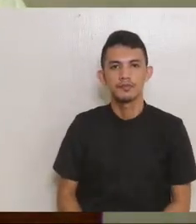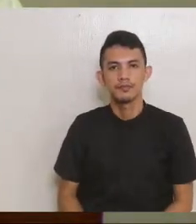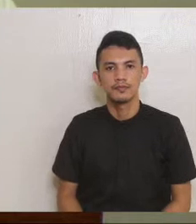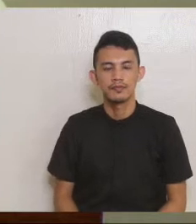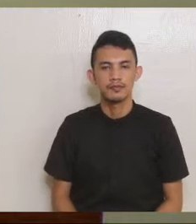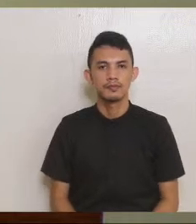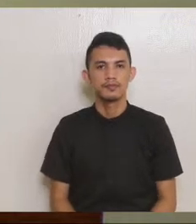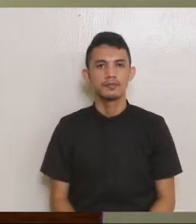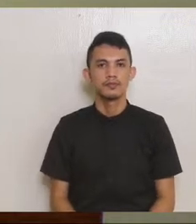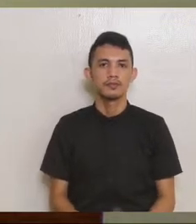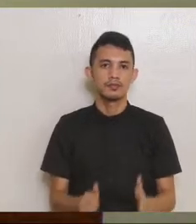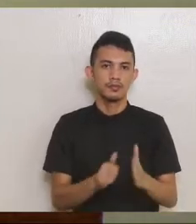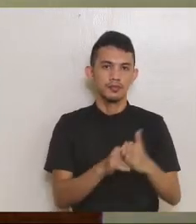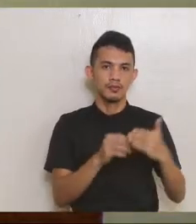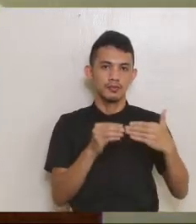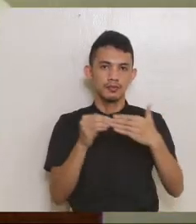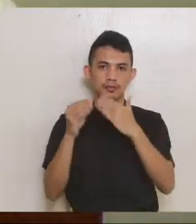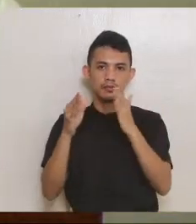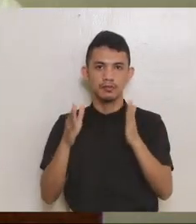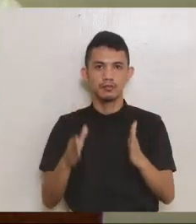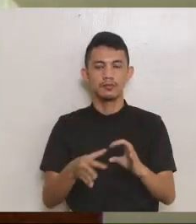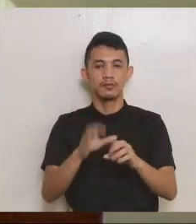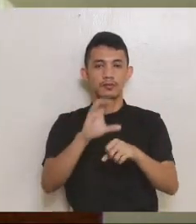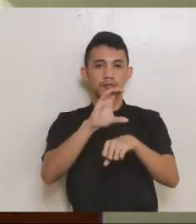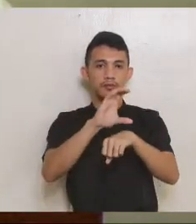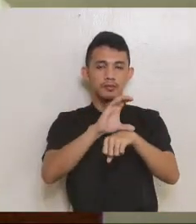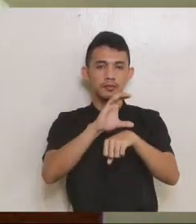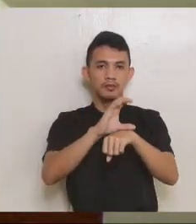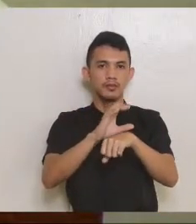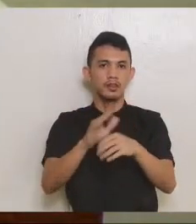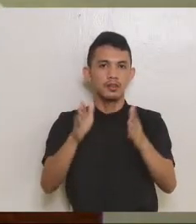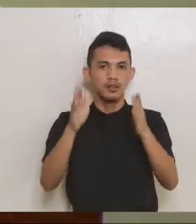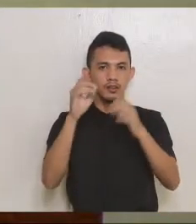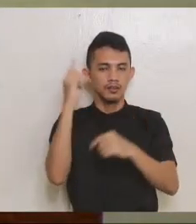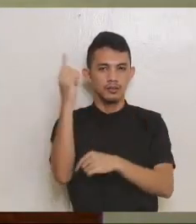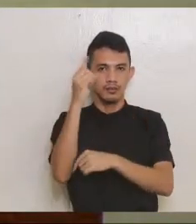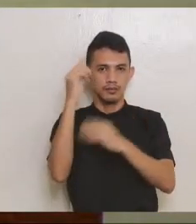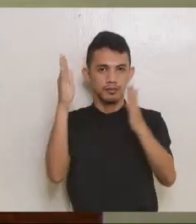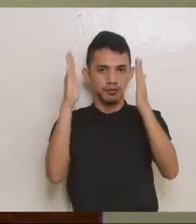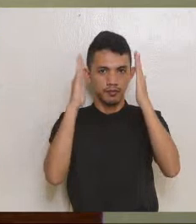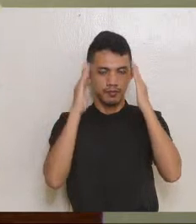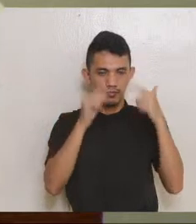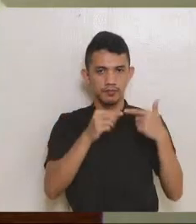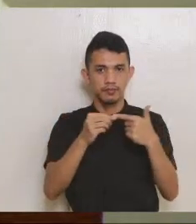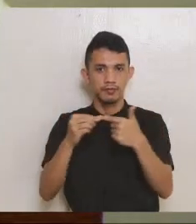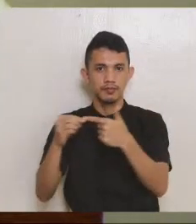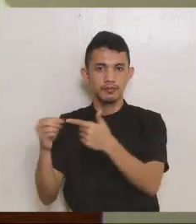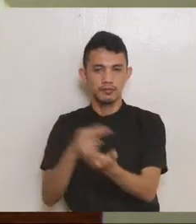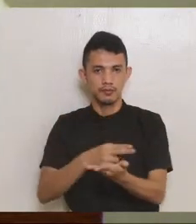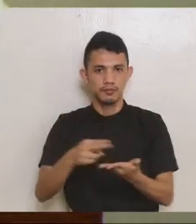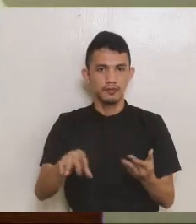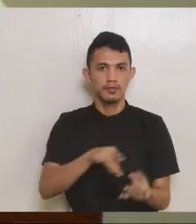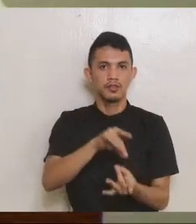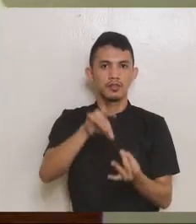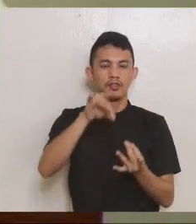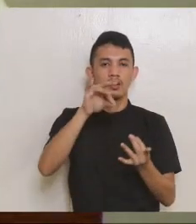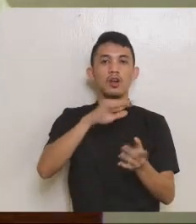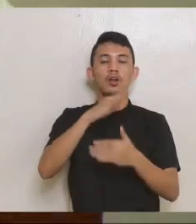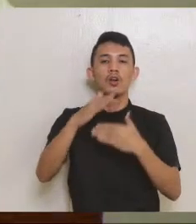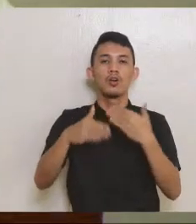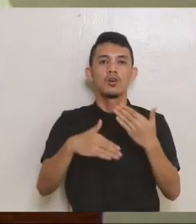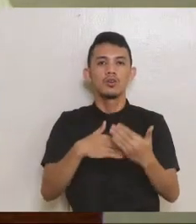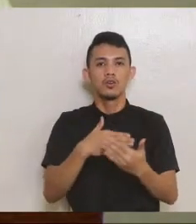Nga ang mga nangulo sa atong simbahan, kanunay mamati sa giya sa Espiritu Santo aron ang tanan nilang mga